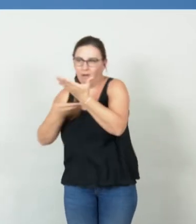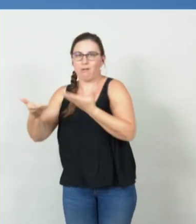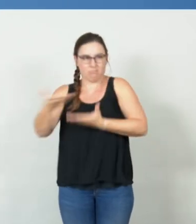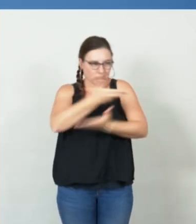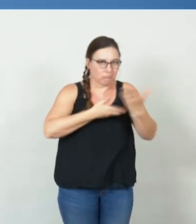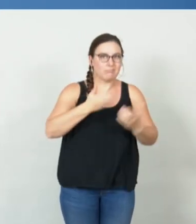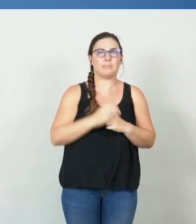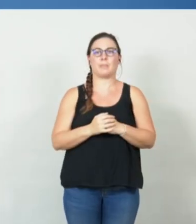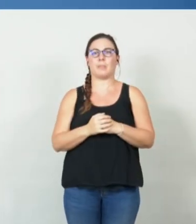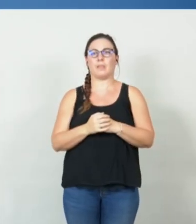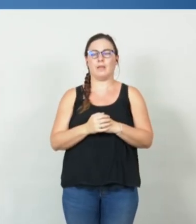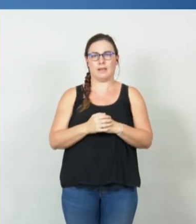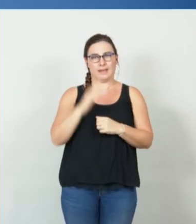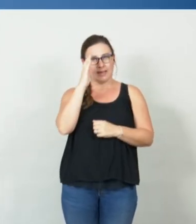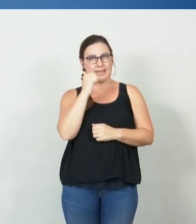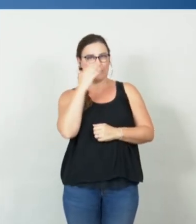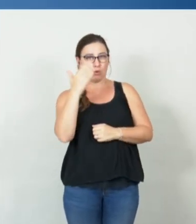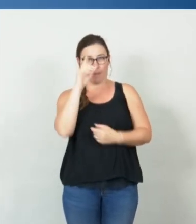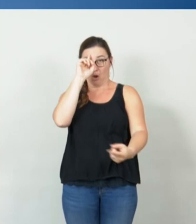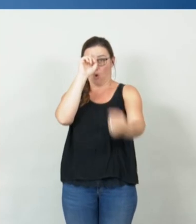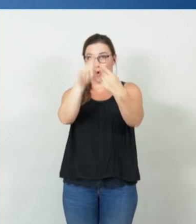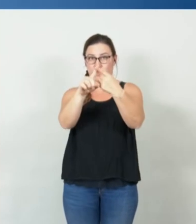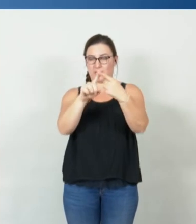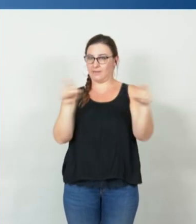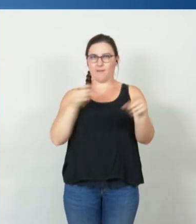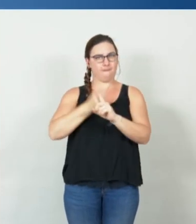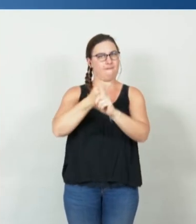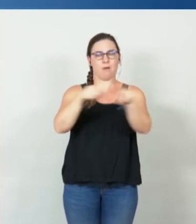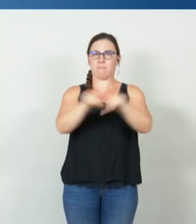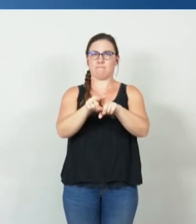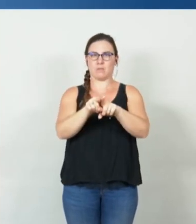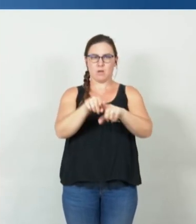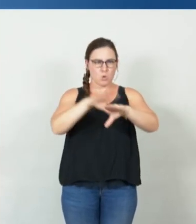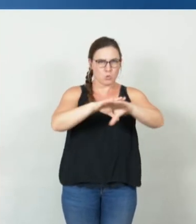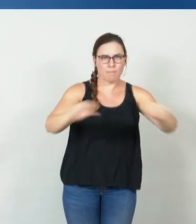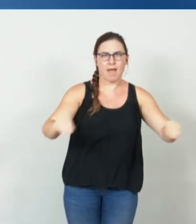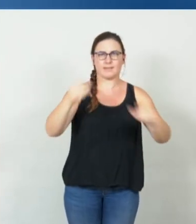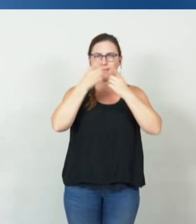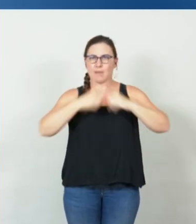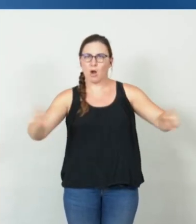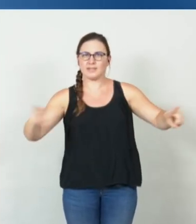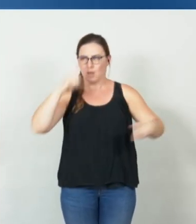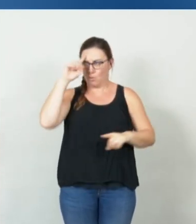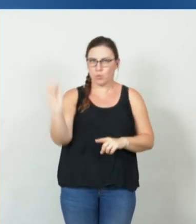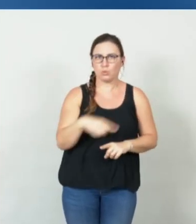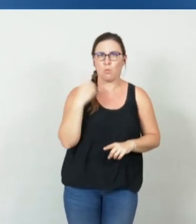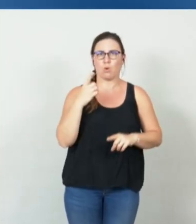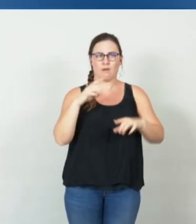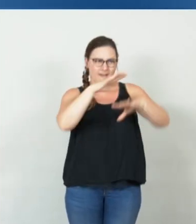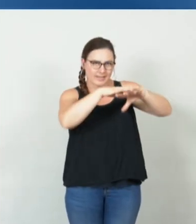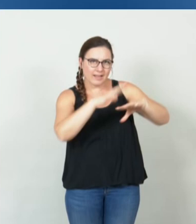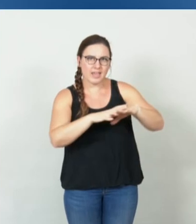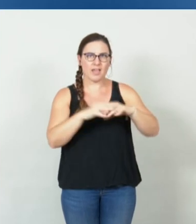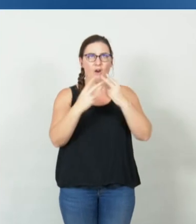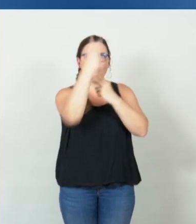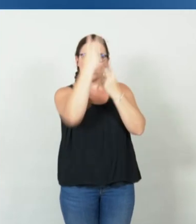et c'est pour autant le même champ d'action la démocratie de terrain pour l'intérêt général de nos quartiers de nos voisines